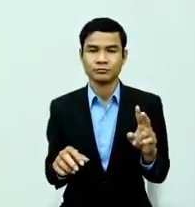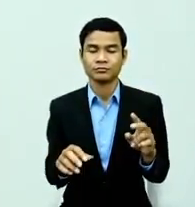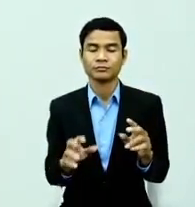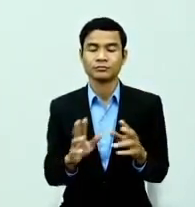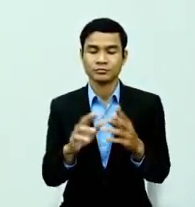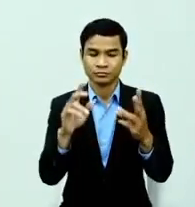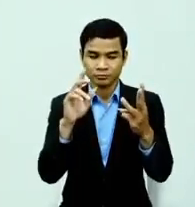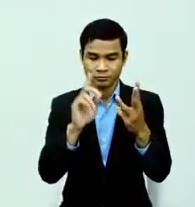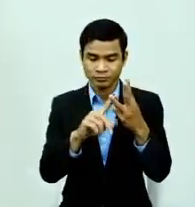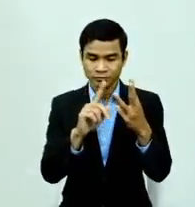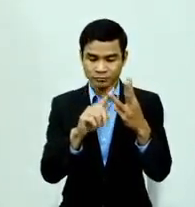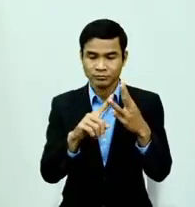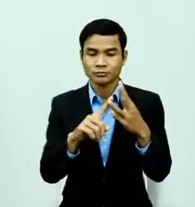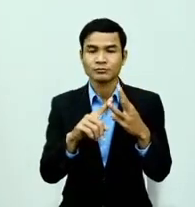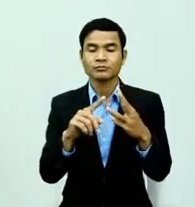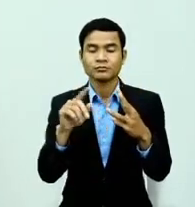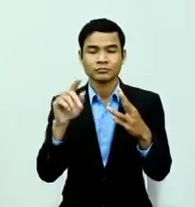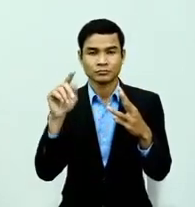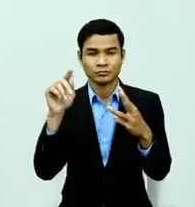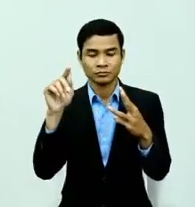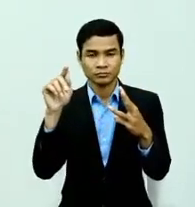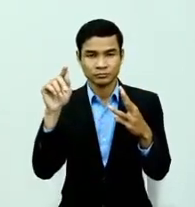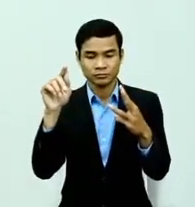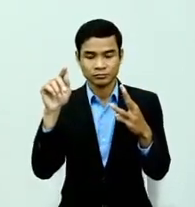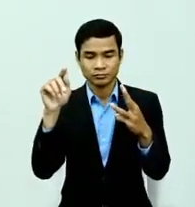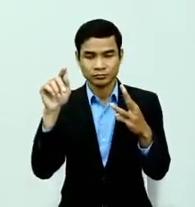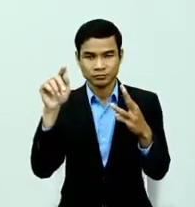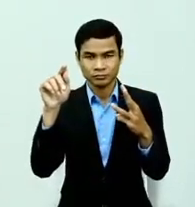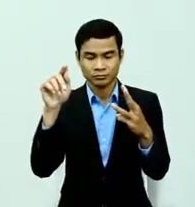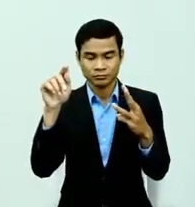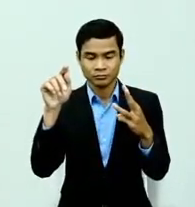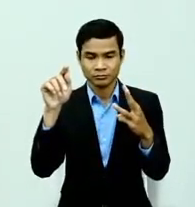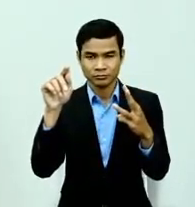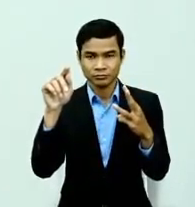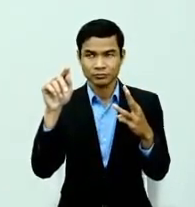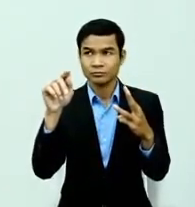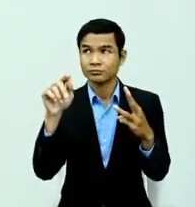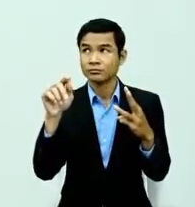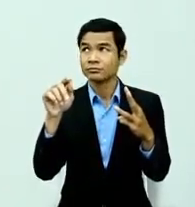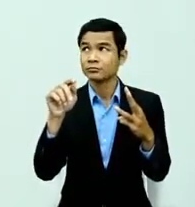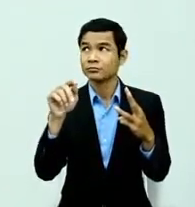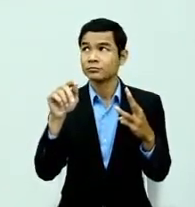ចលនាទី3ចាខ្សែកោងបិទជិត